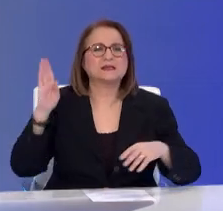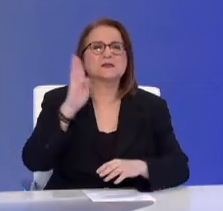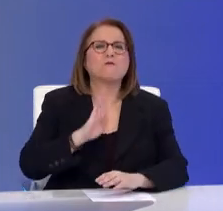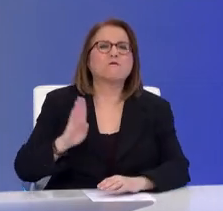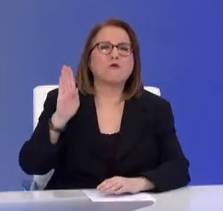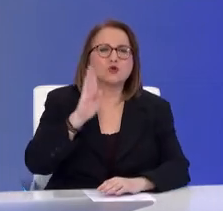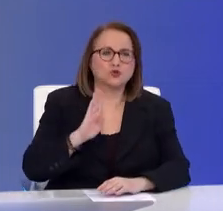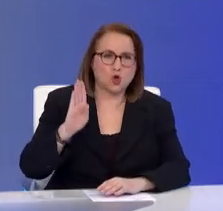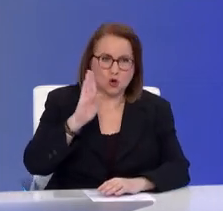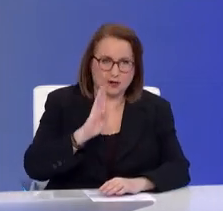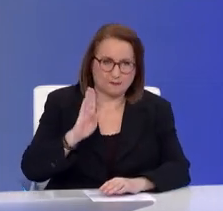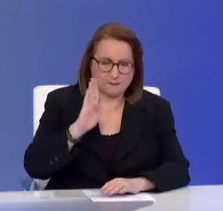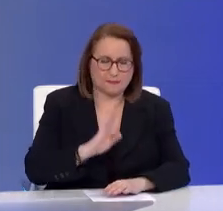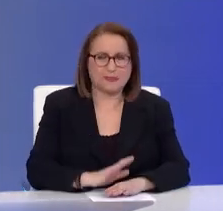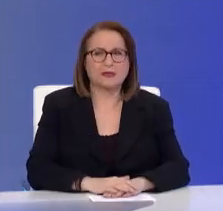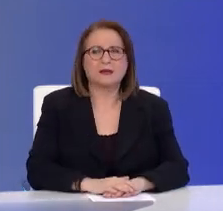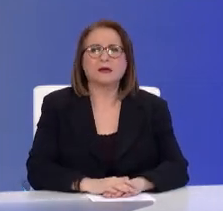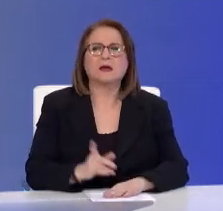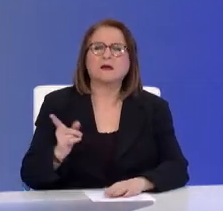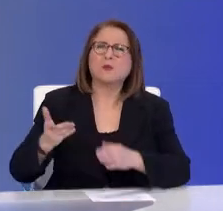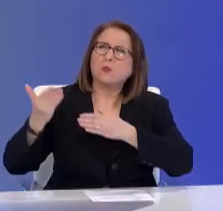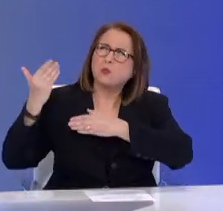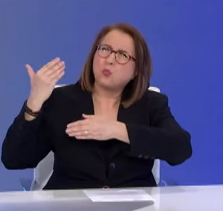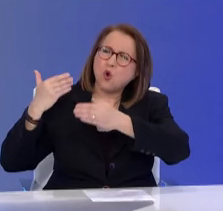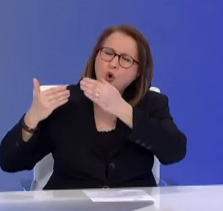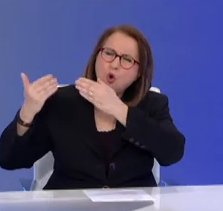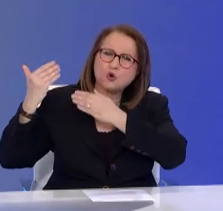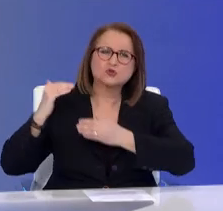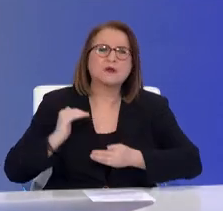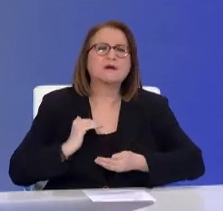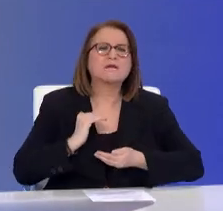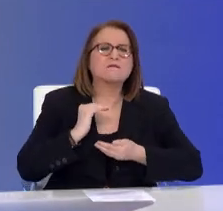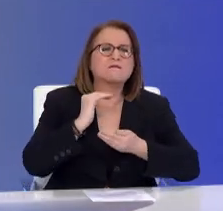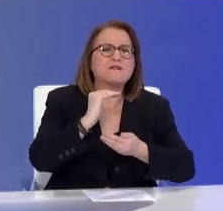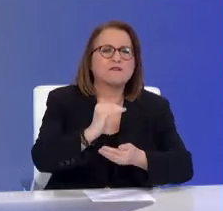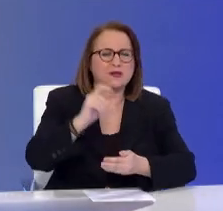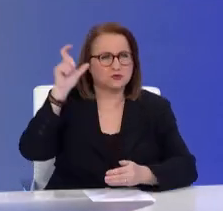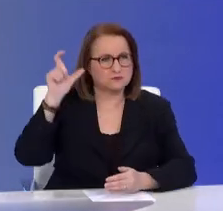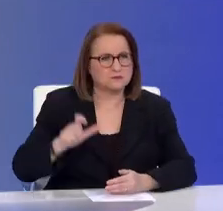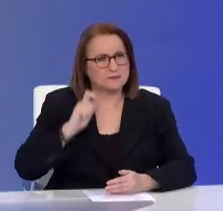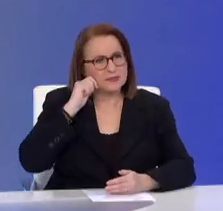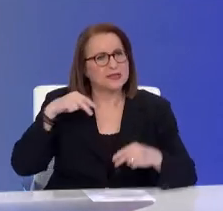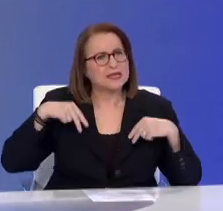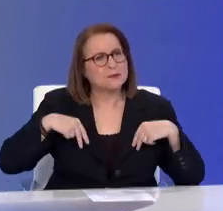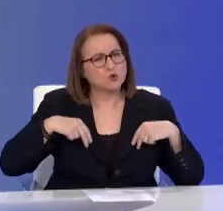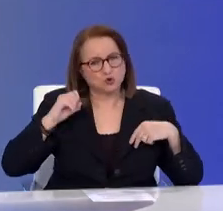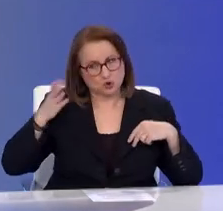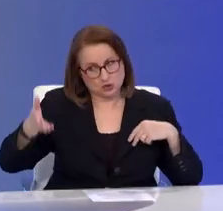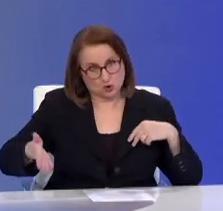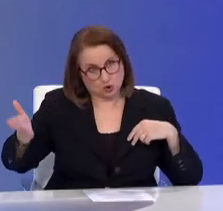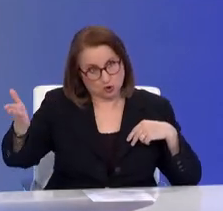Βοστόνης και, όπως είπα, πρόγονος του βραβευθέντους γερουσιαστή και υπουργού εξωτερικών των